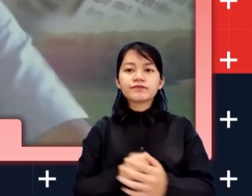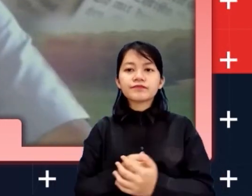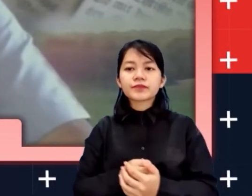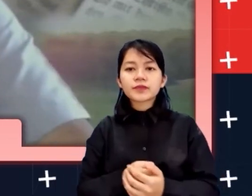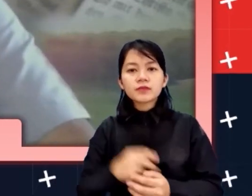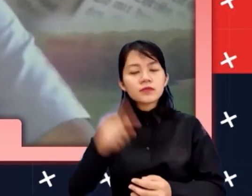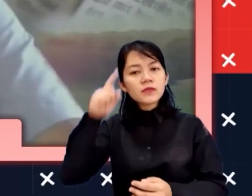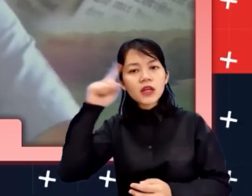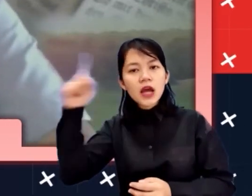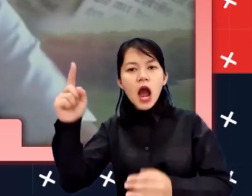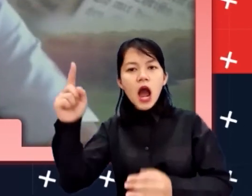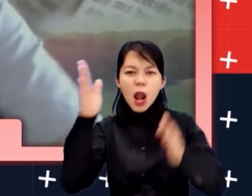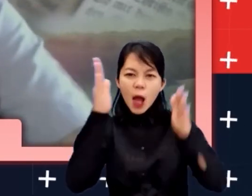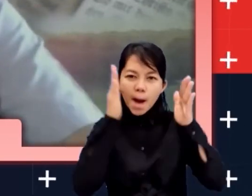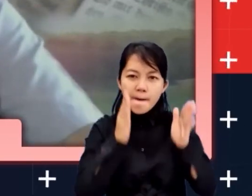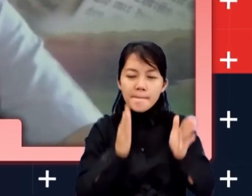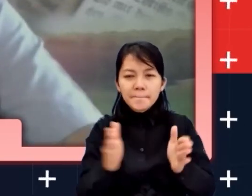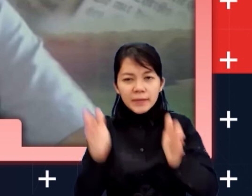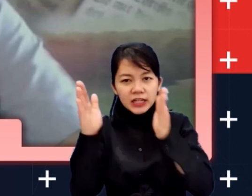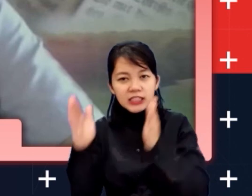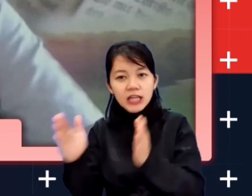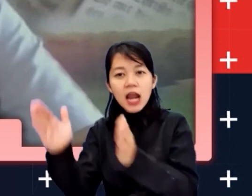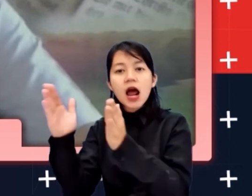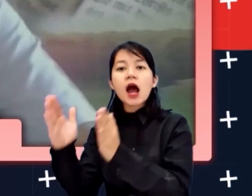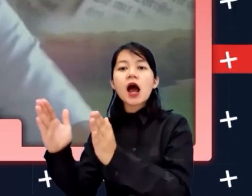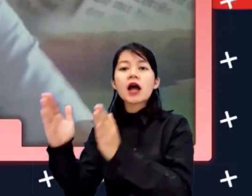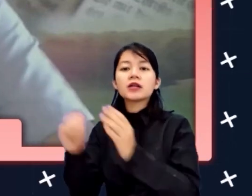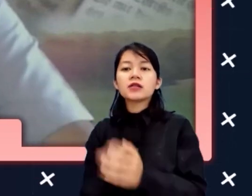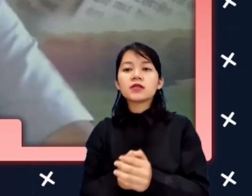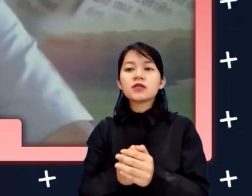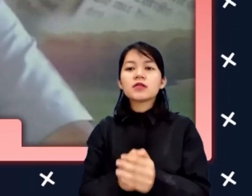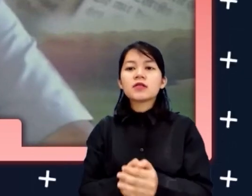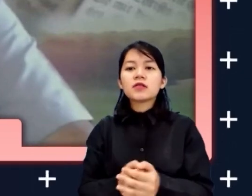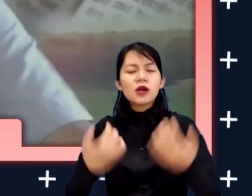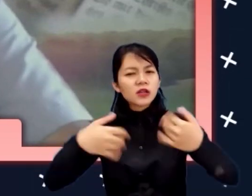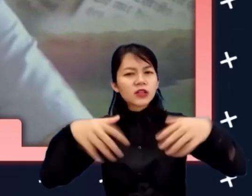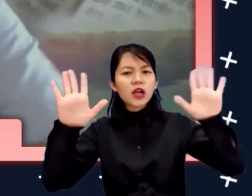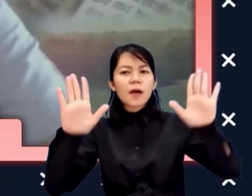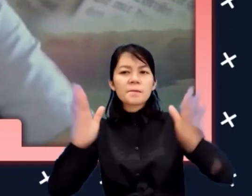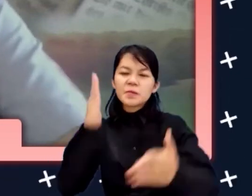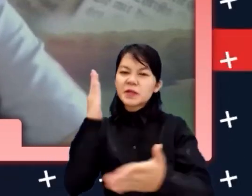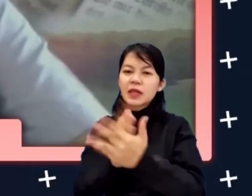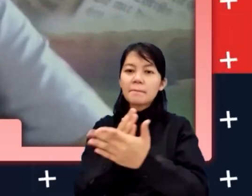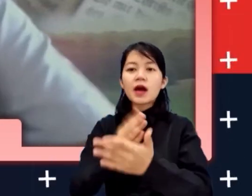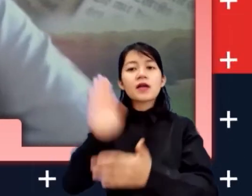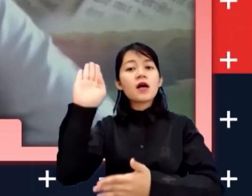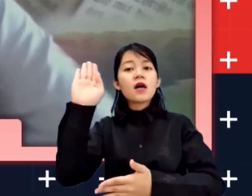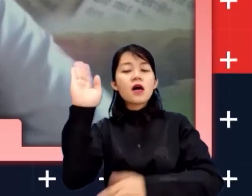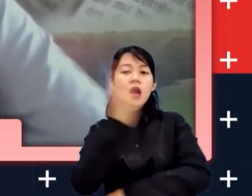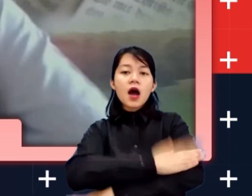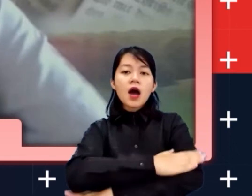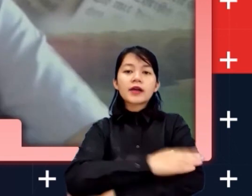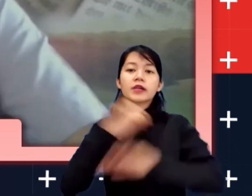terencana telah menetapkan hari yang ketujuh, di mana Ia tidak